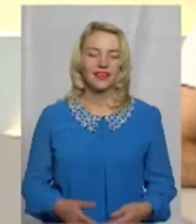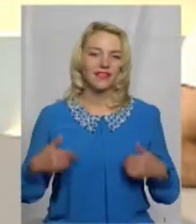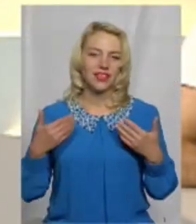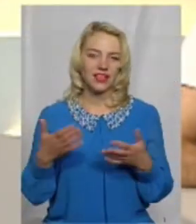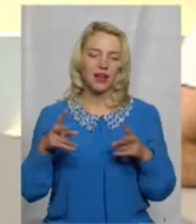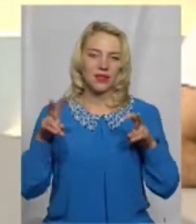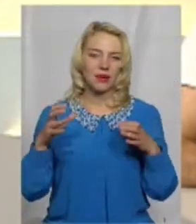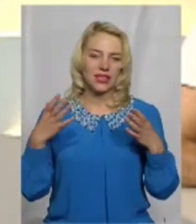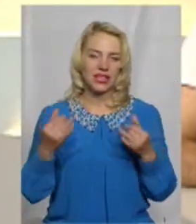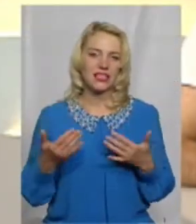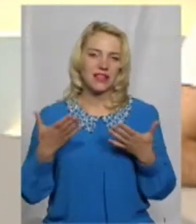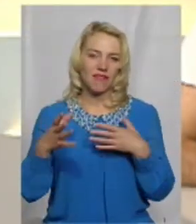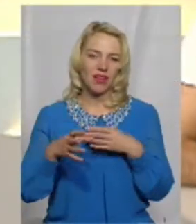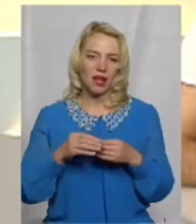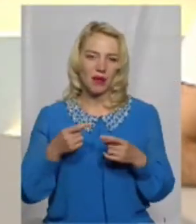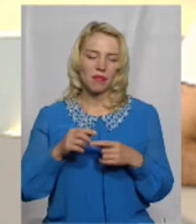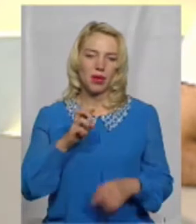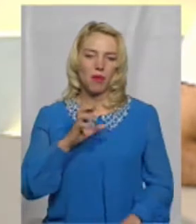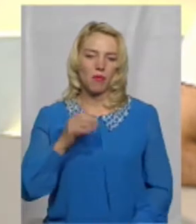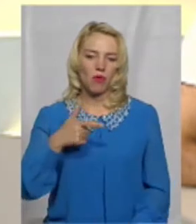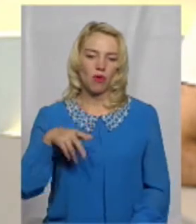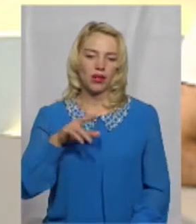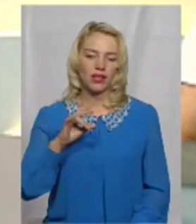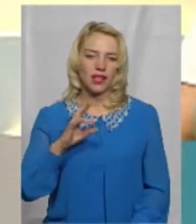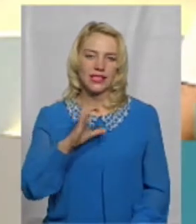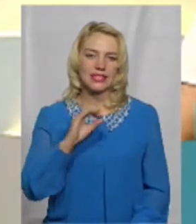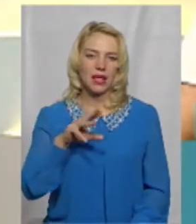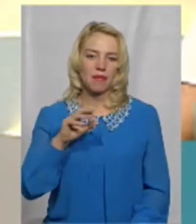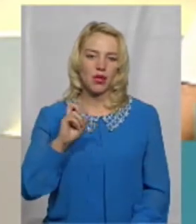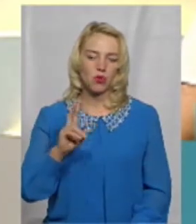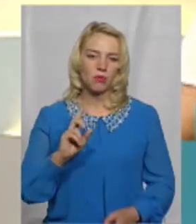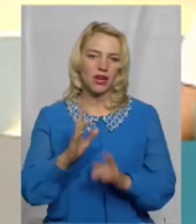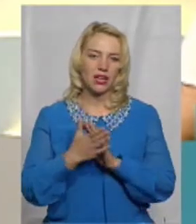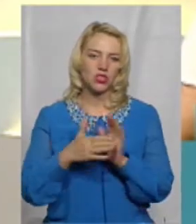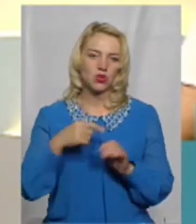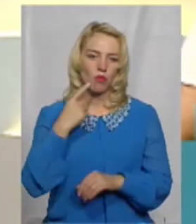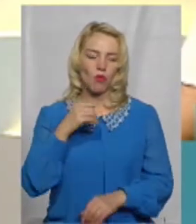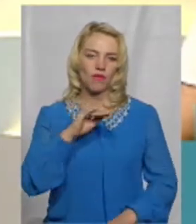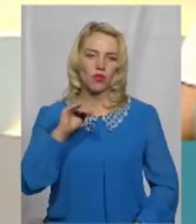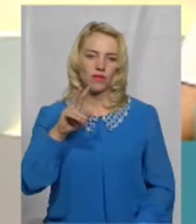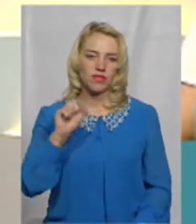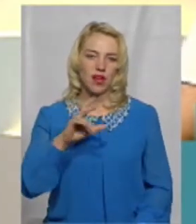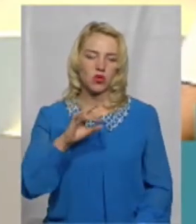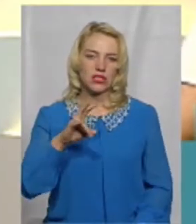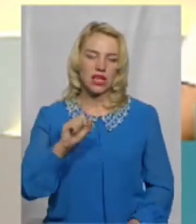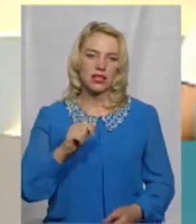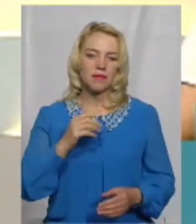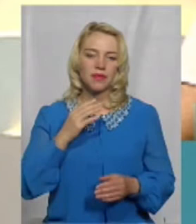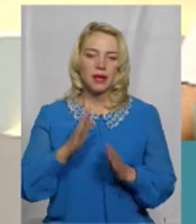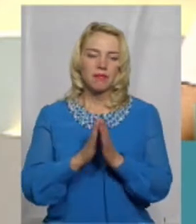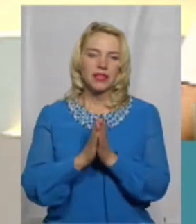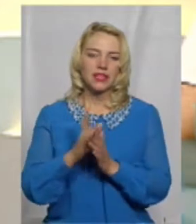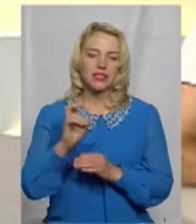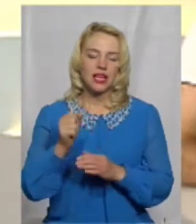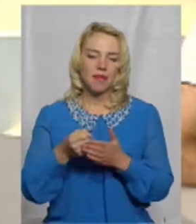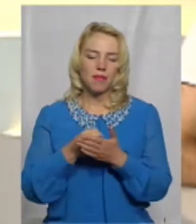Вітаємо у темі дня. З вами Богдан Семенюк. На жестову мову перекладає Оксана Фіновська. Петиція про закриття